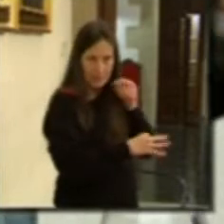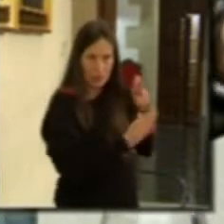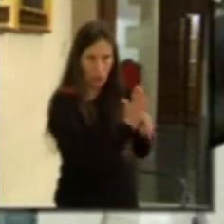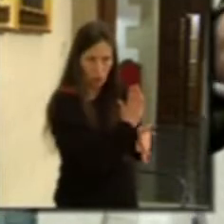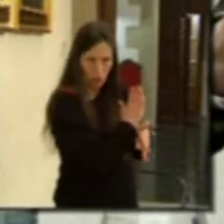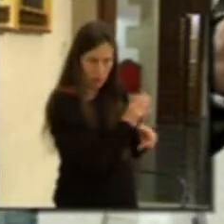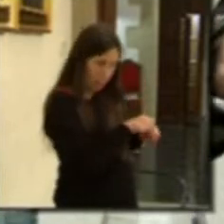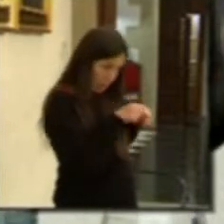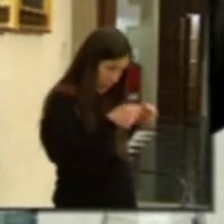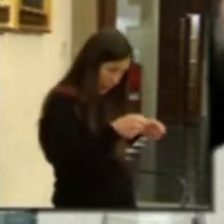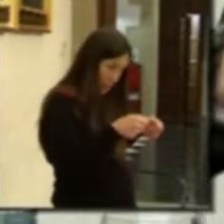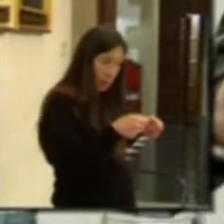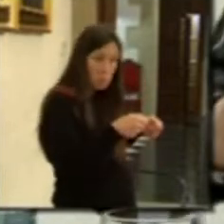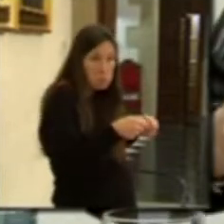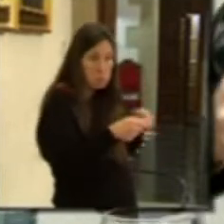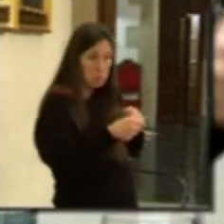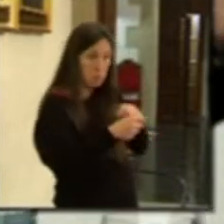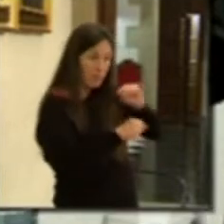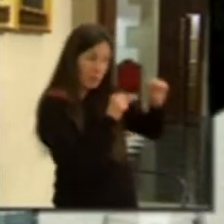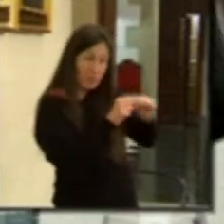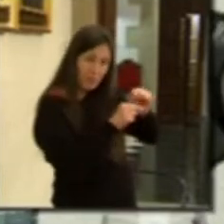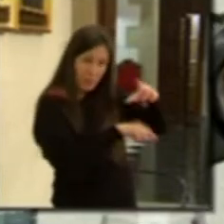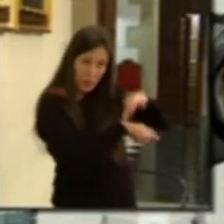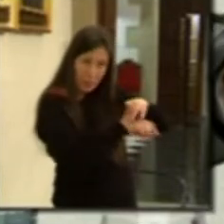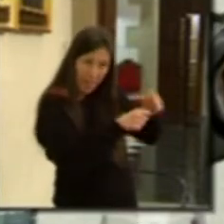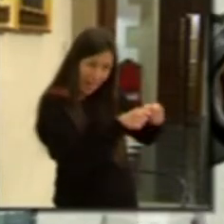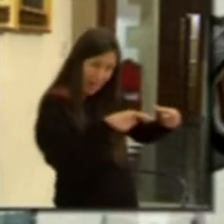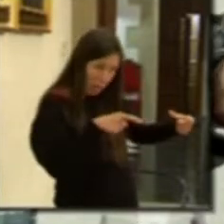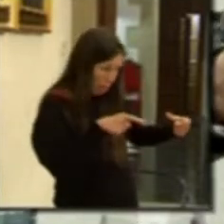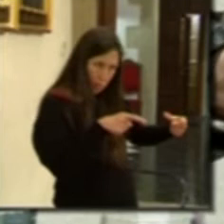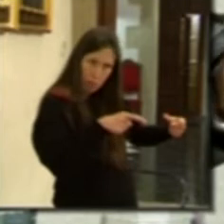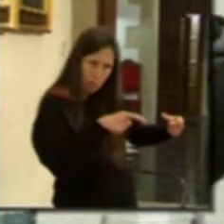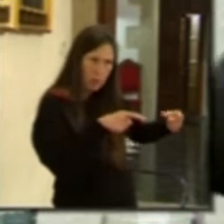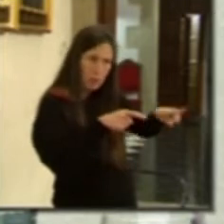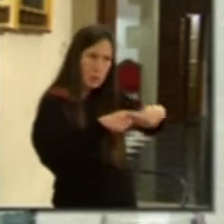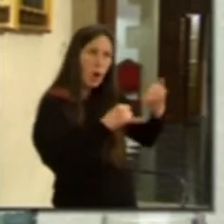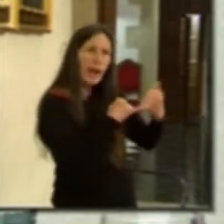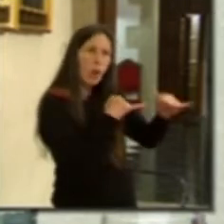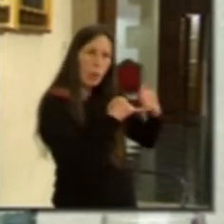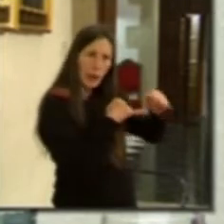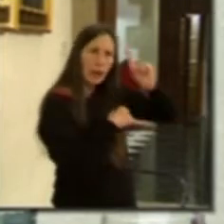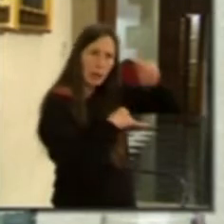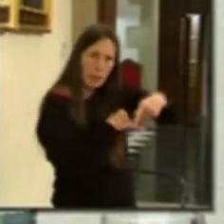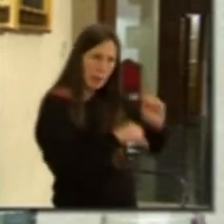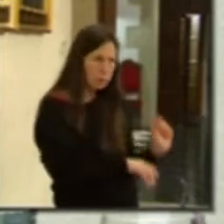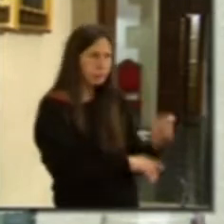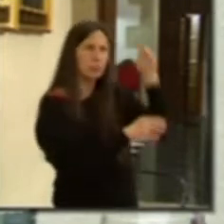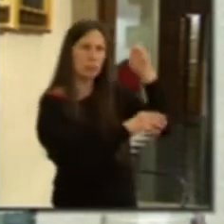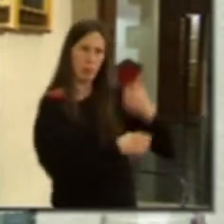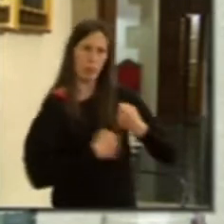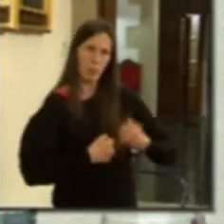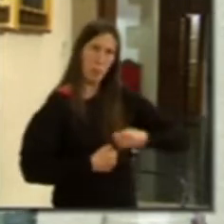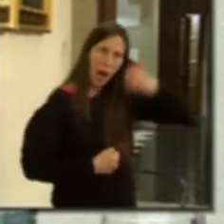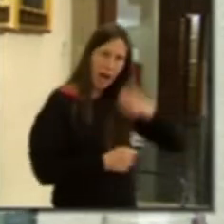recuperar, totes, i van sortir amb més força fins i tot. Després de l'impacte del còlera, que va suposar una innovació